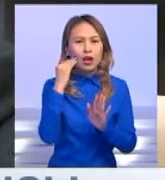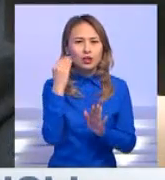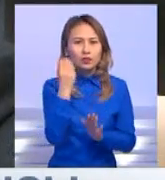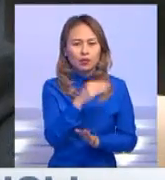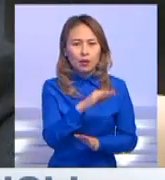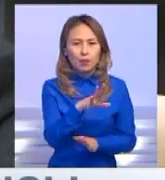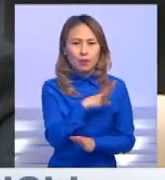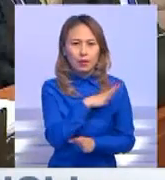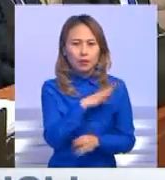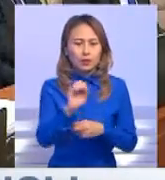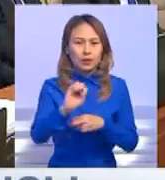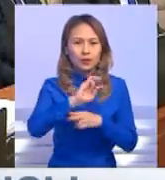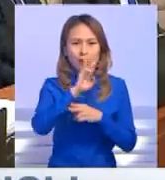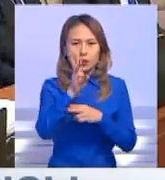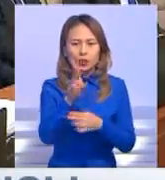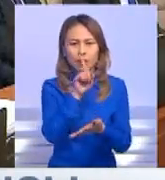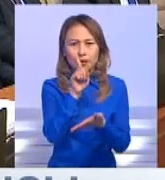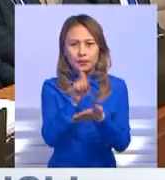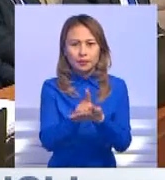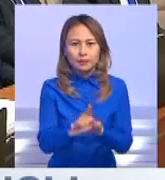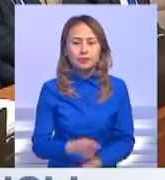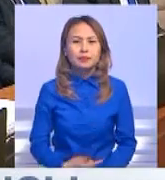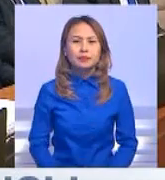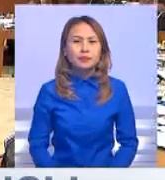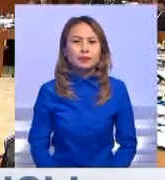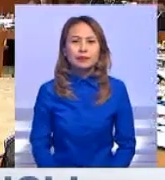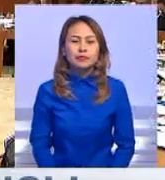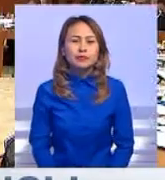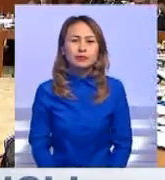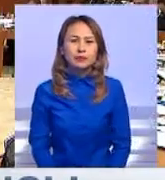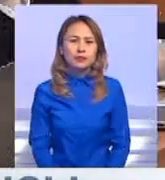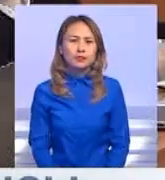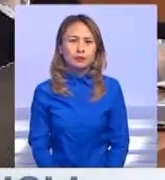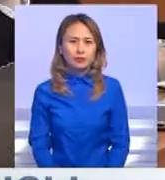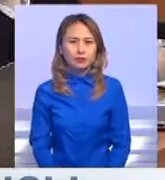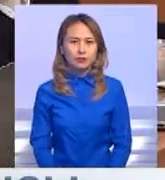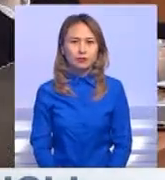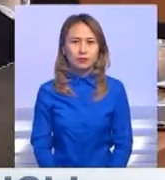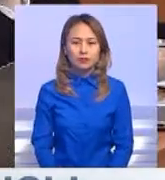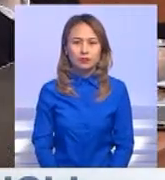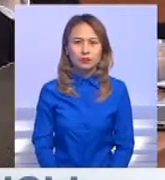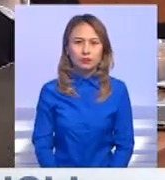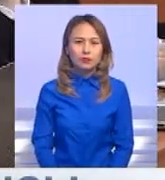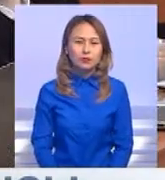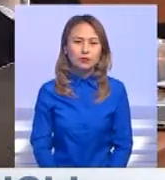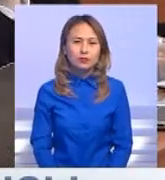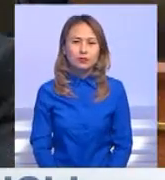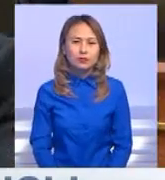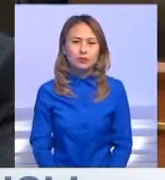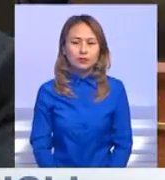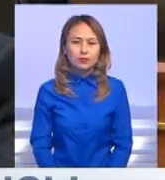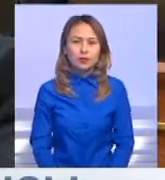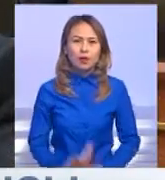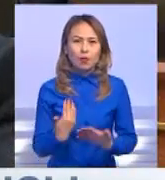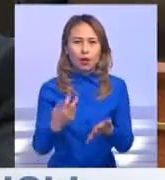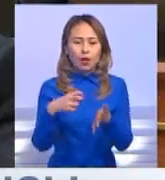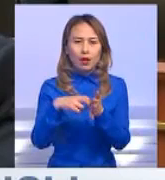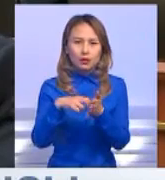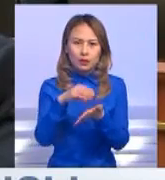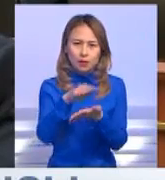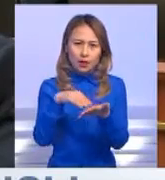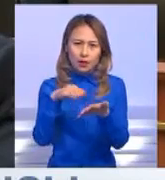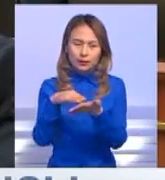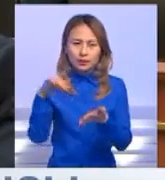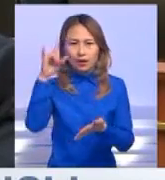сапалы заңдармен қамтамасыз етуге әзір. Бұл қаттама Қазақстан